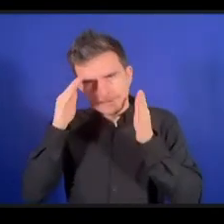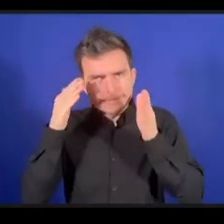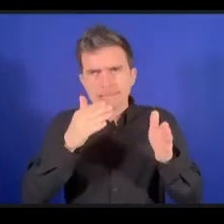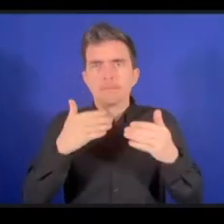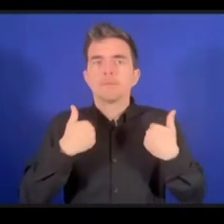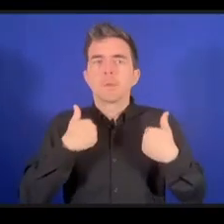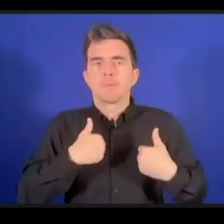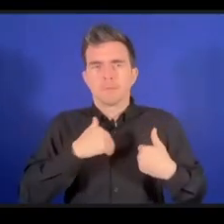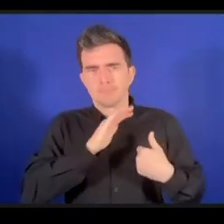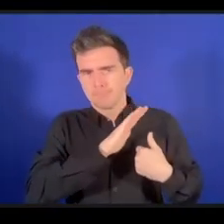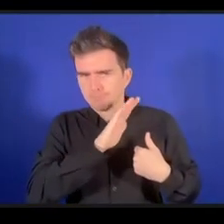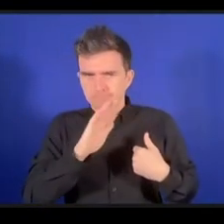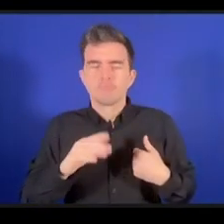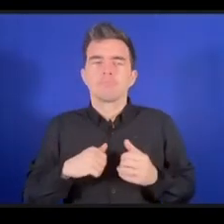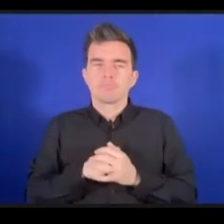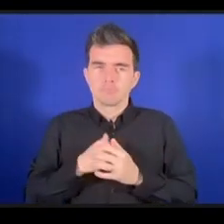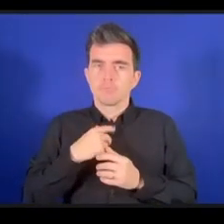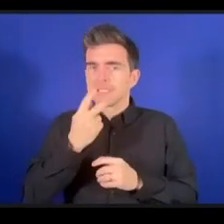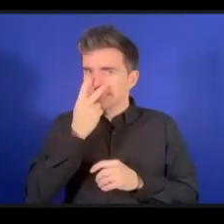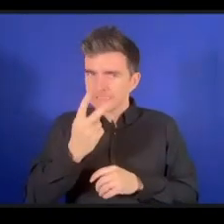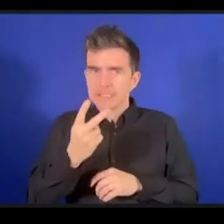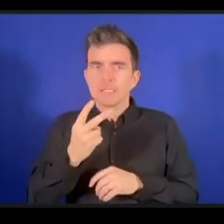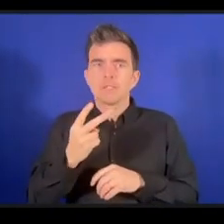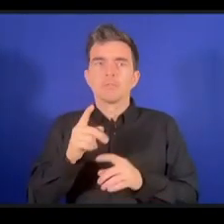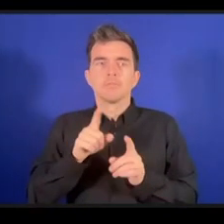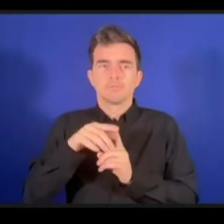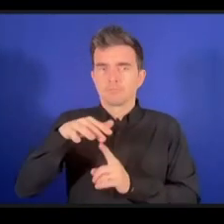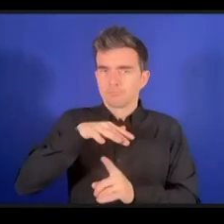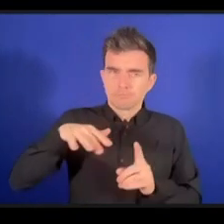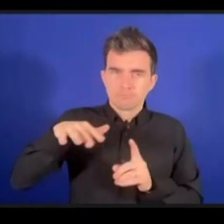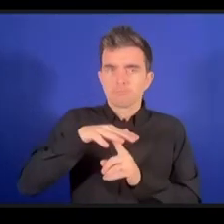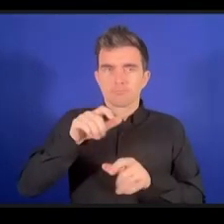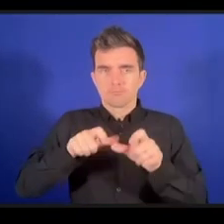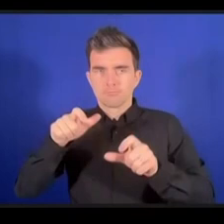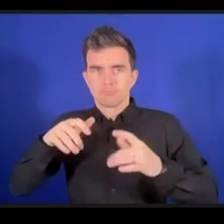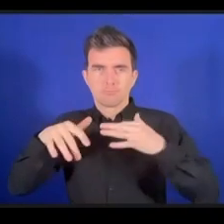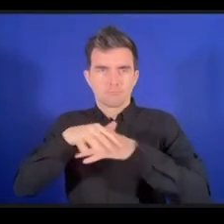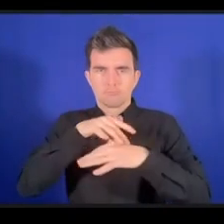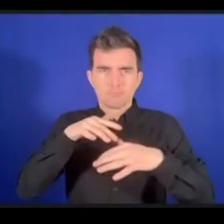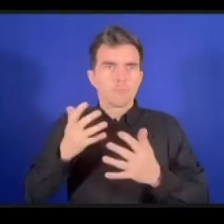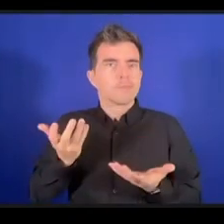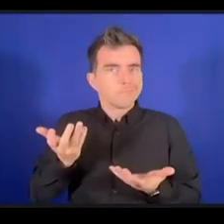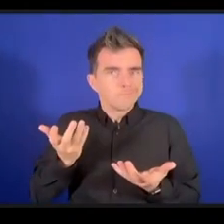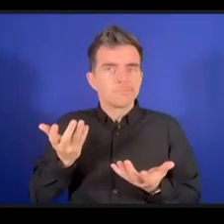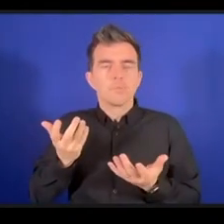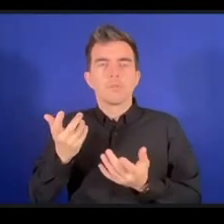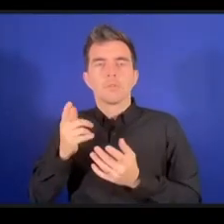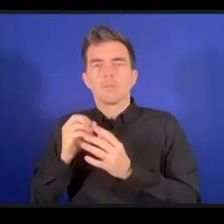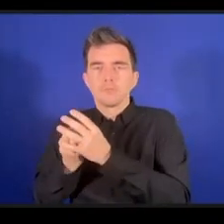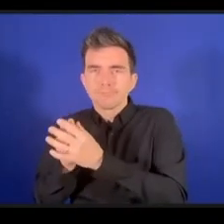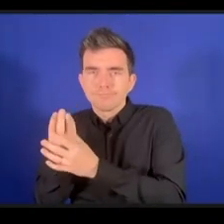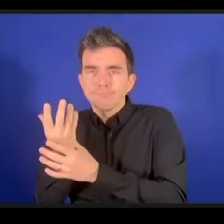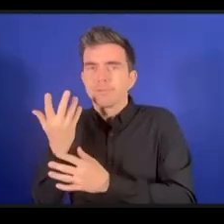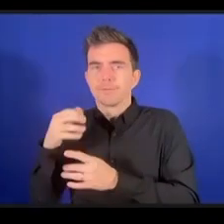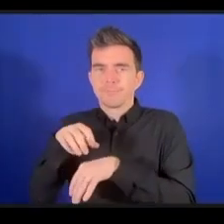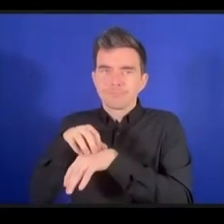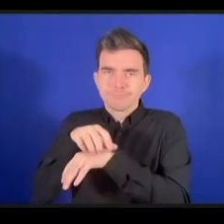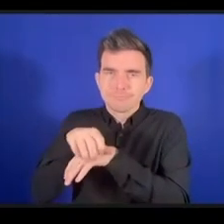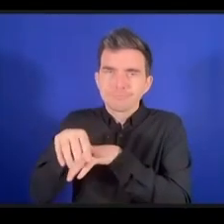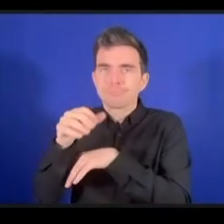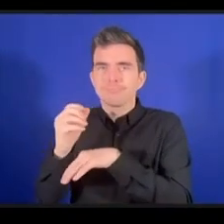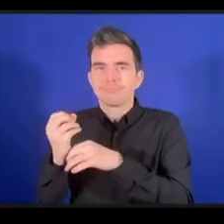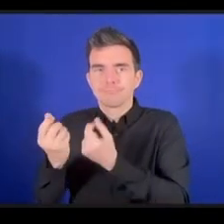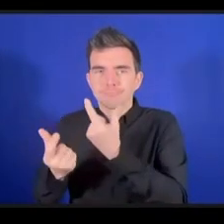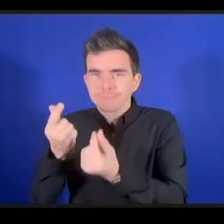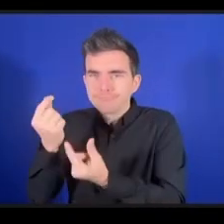比方说如何增进环境的健康，在我们的讨论当中呢，我们光要讲权利也要讲责